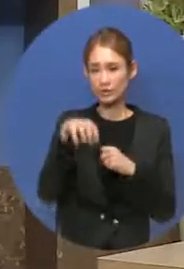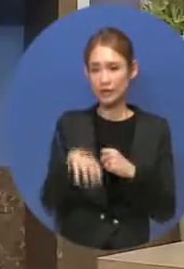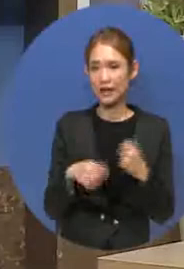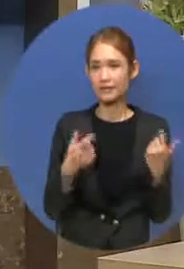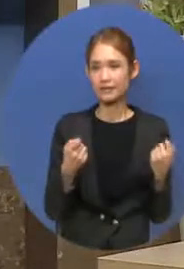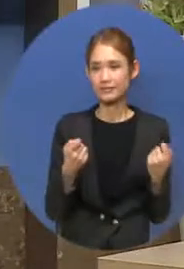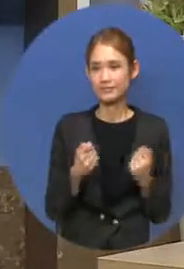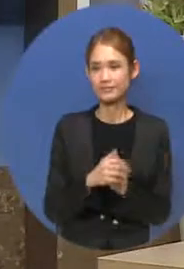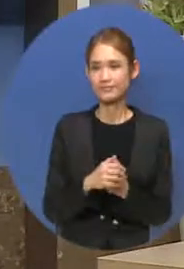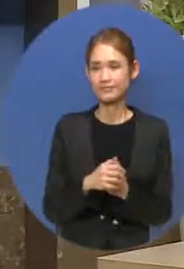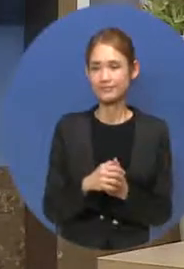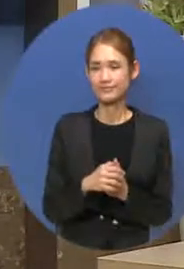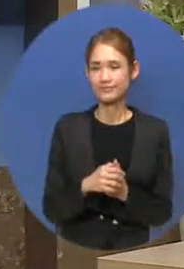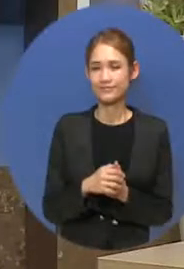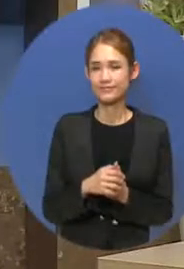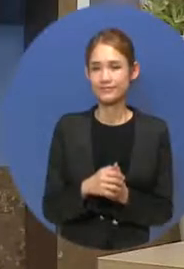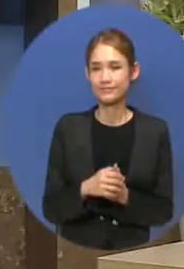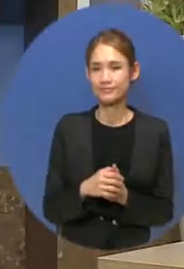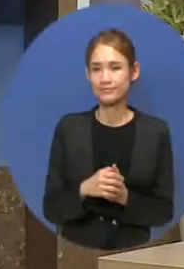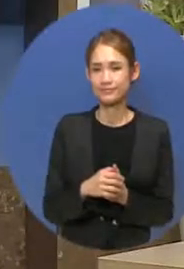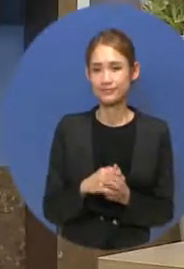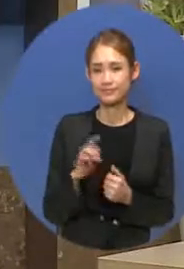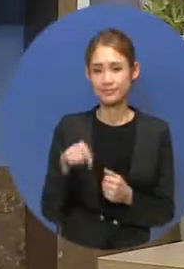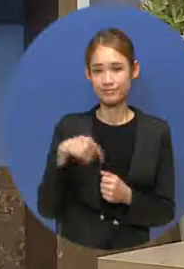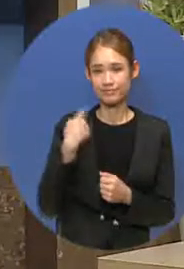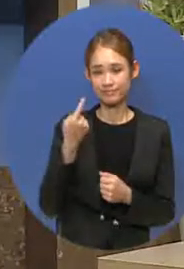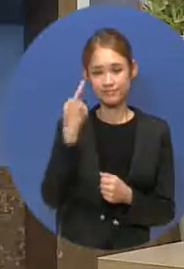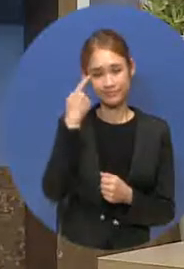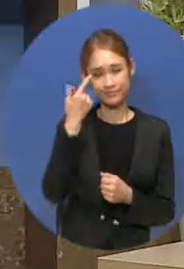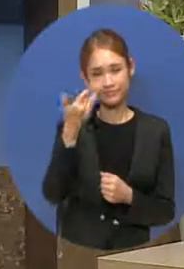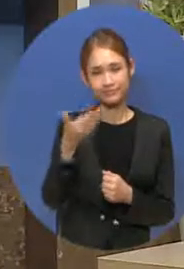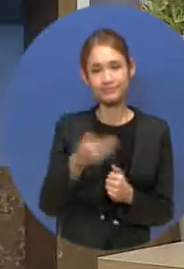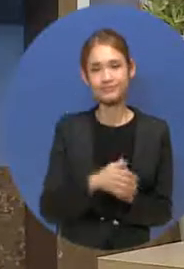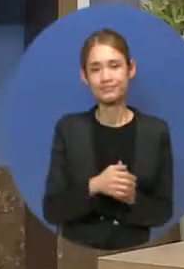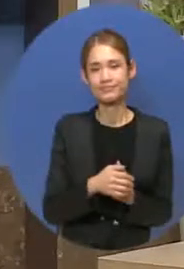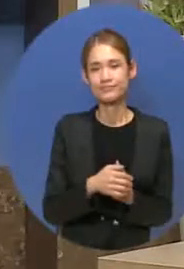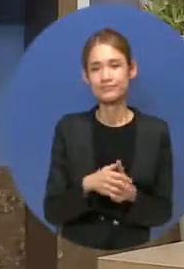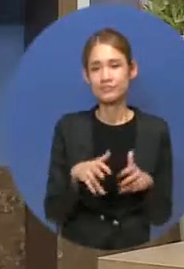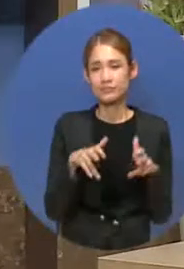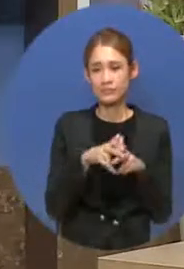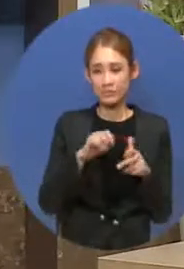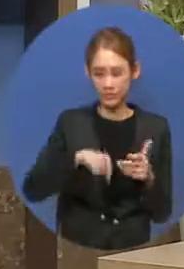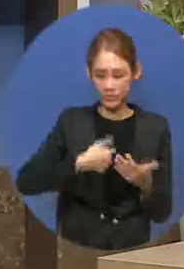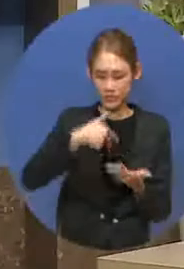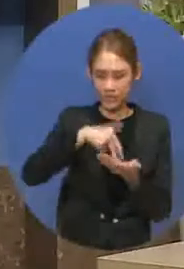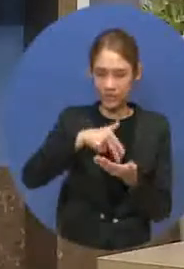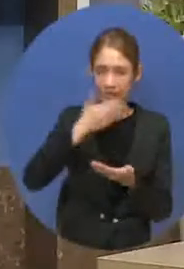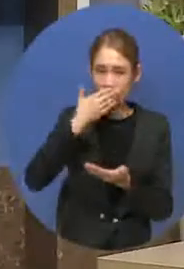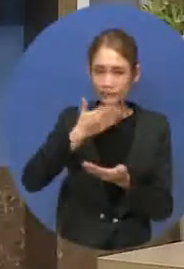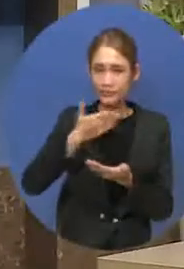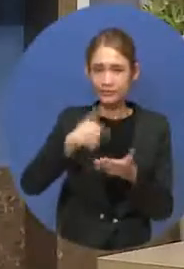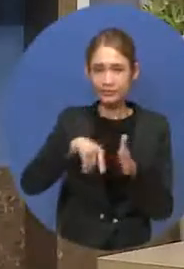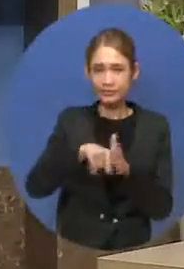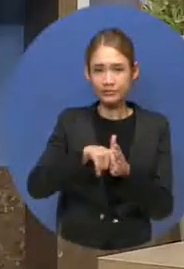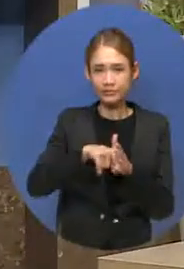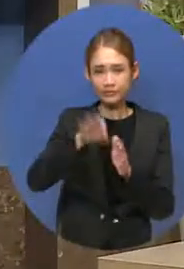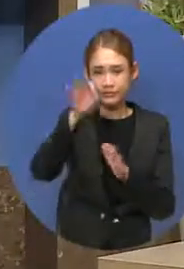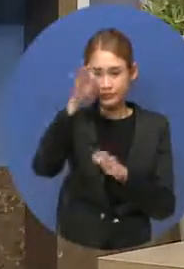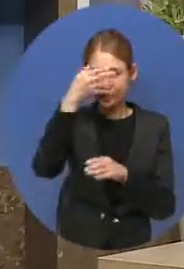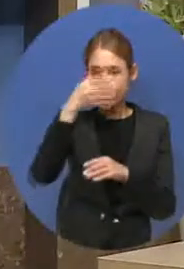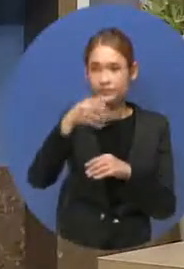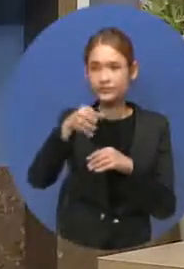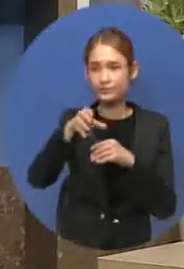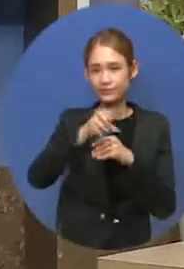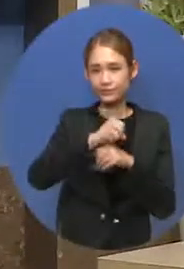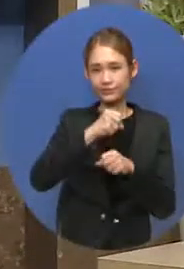농장이라고 볼 수 있을 것 같습니다. 네. 그럼 이제 다음 질문으로 넘어가서 또 장애인들이 자립할 수 있도록